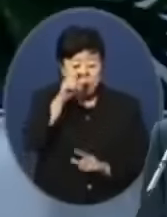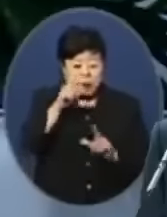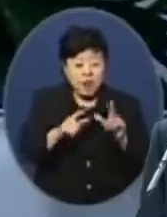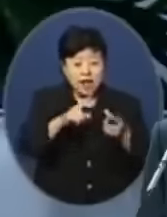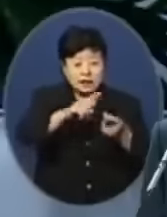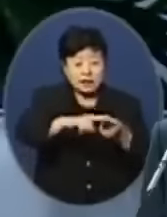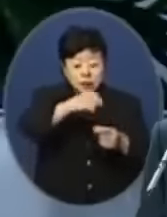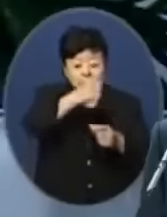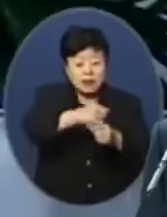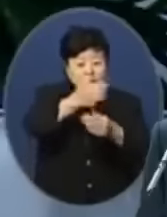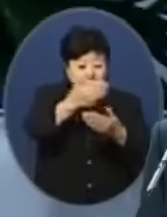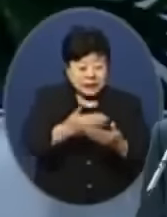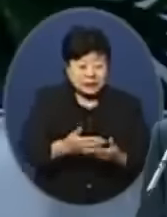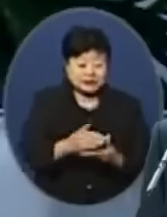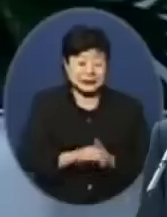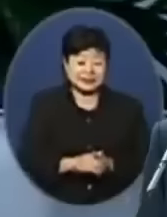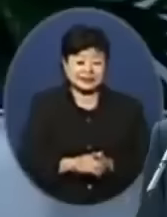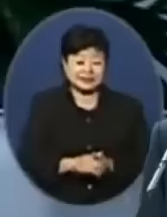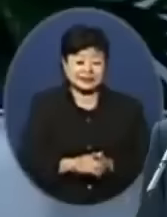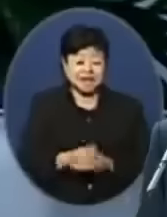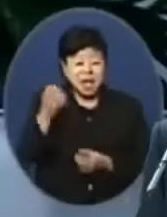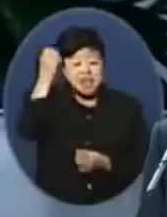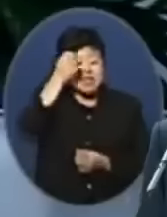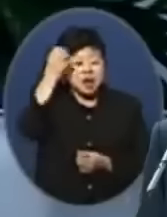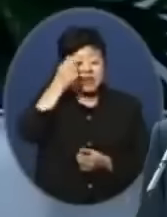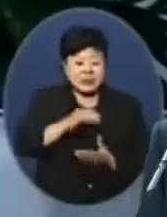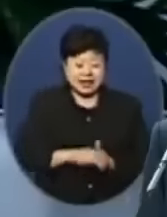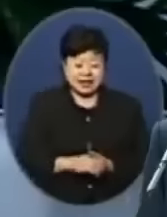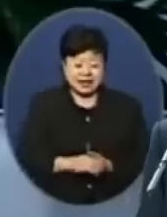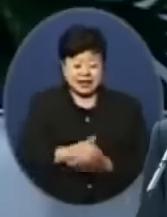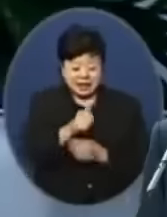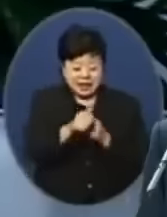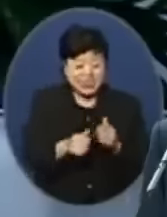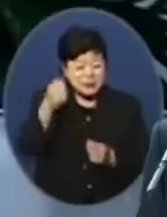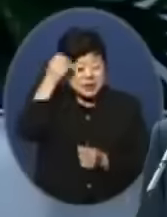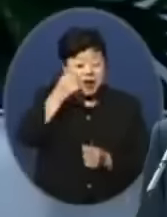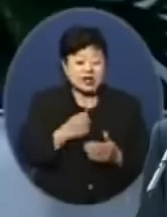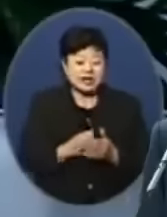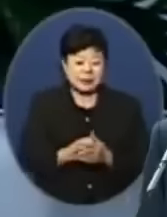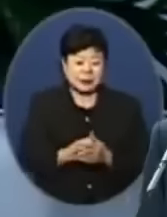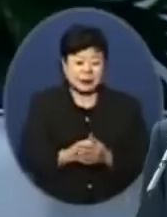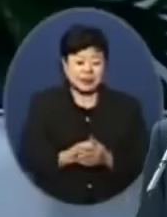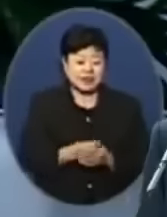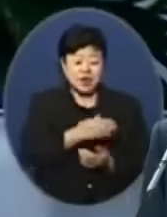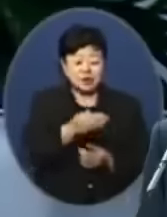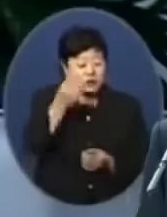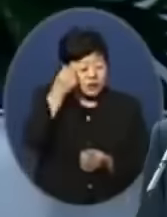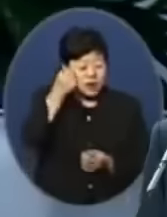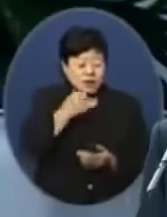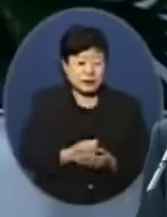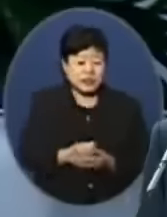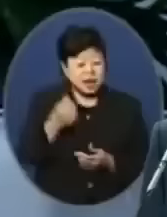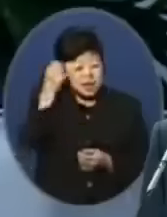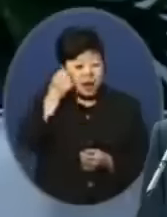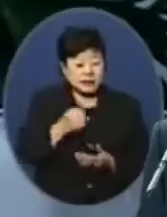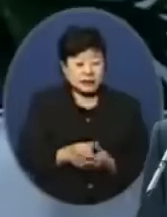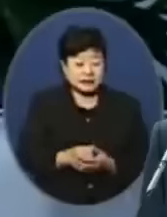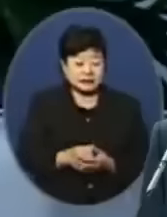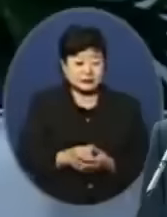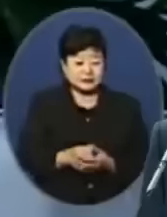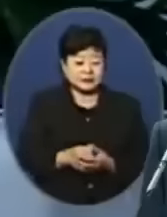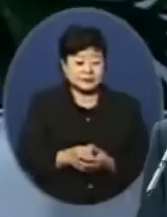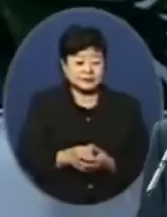형상과 모양대로 지음받았기 때문에 영입니다. 하나님은 영이시죠. 여러분은 영이고 그 영은